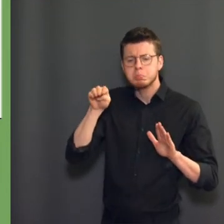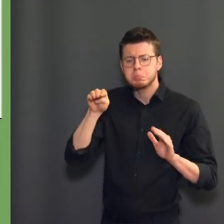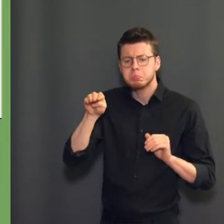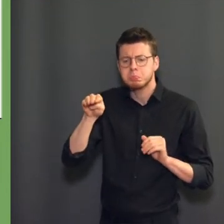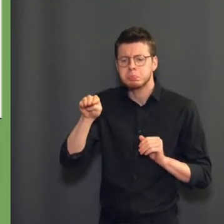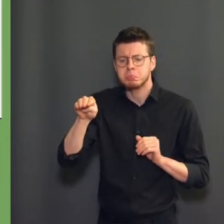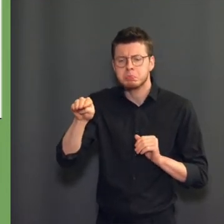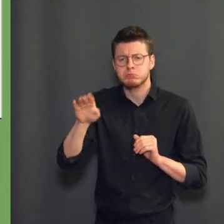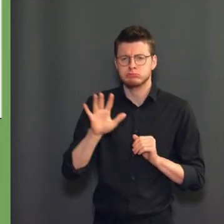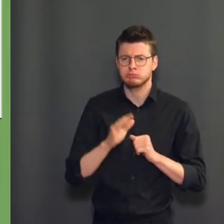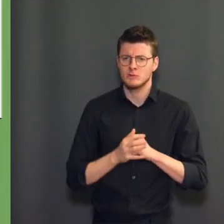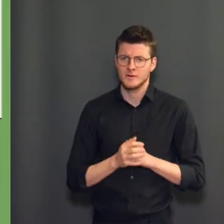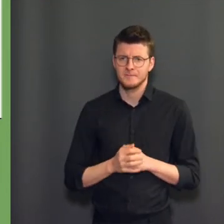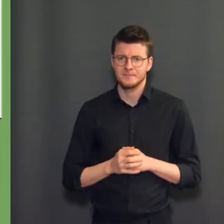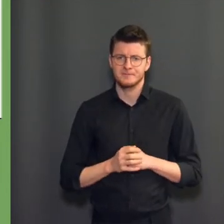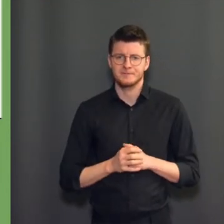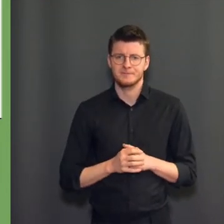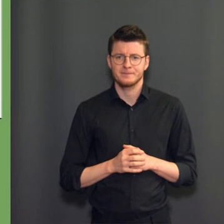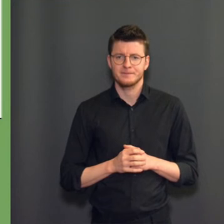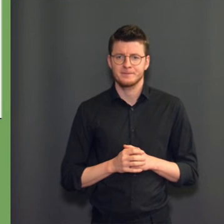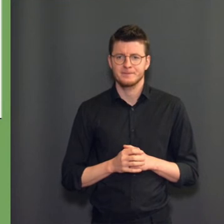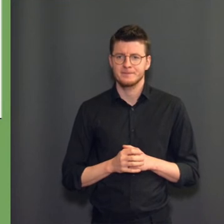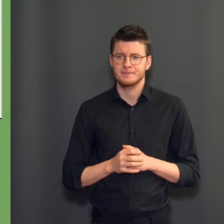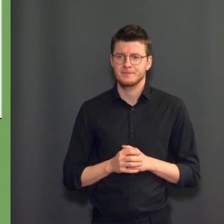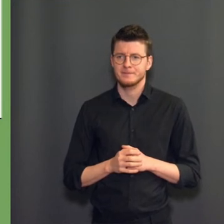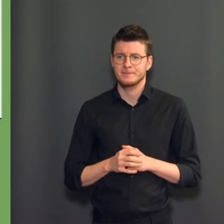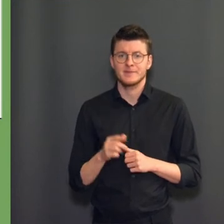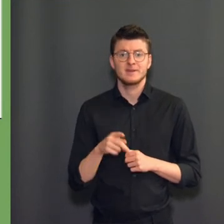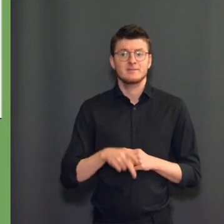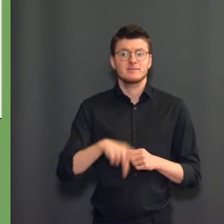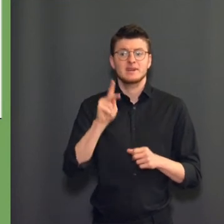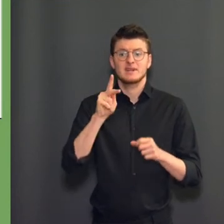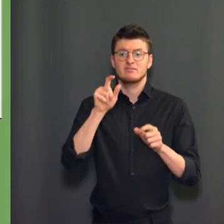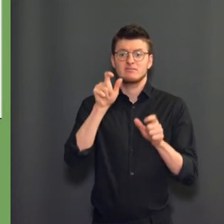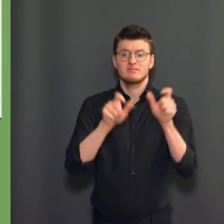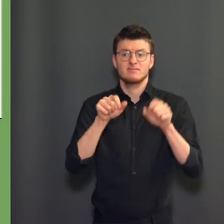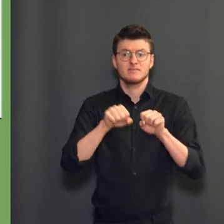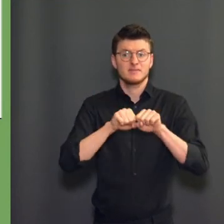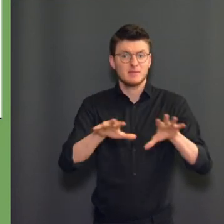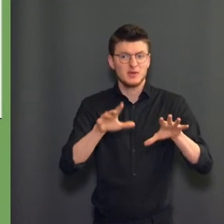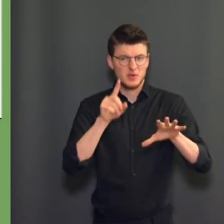absolute aantallen worden de meeste besmettingen vastgesteld bij de 40-jarigen.